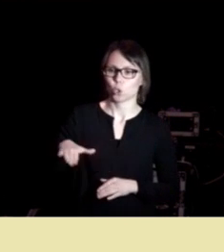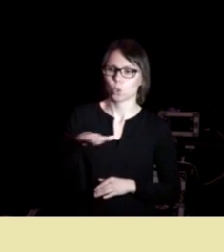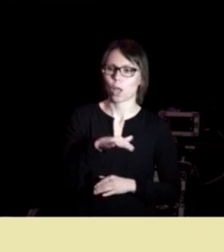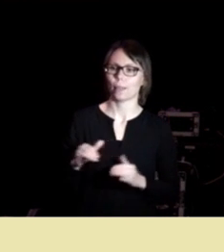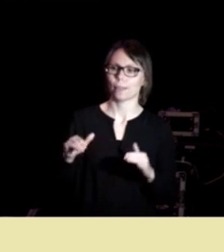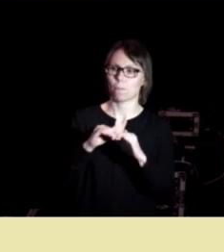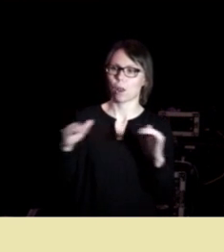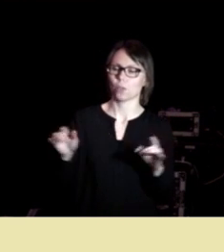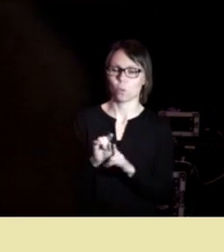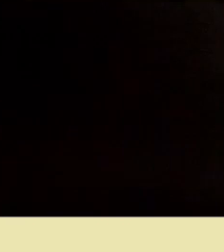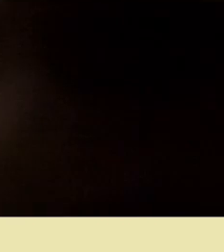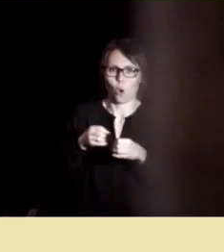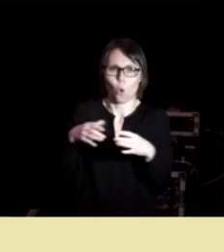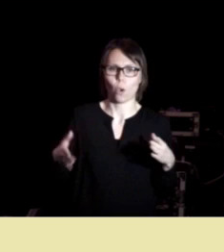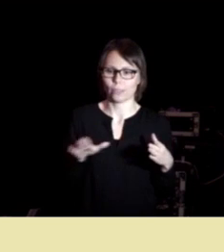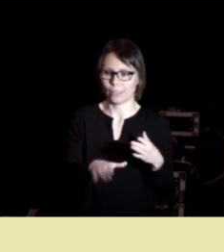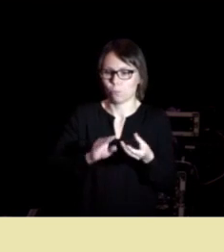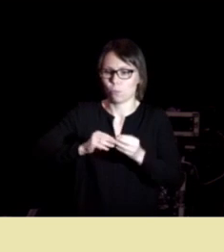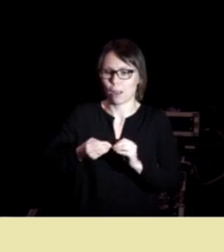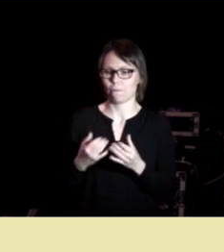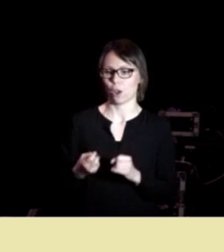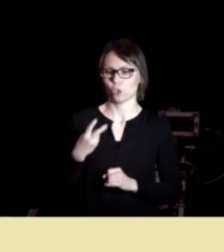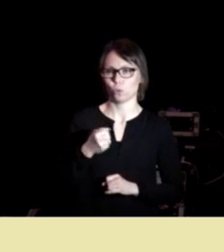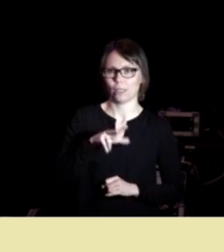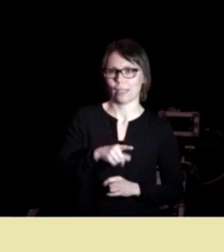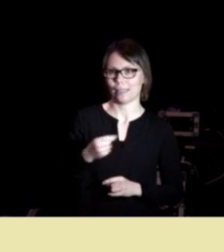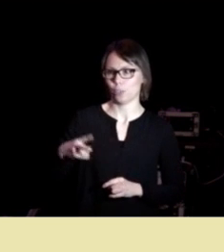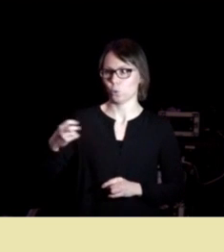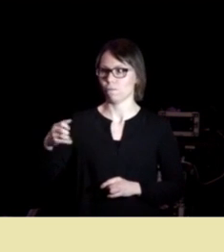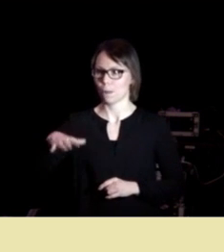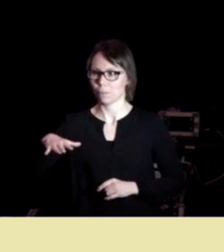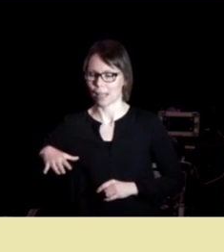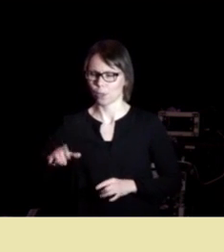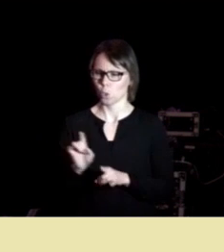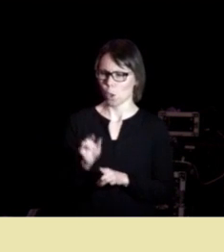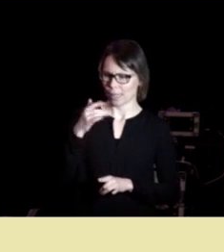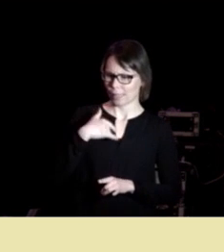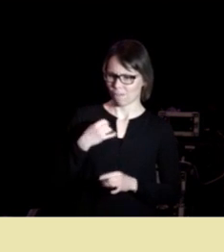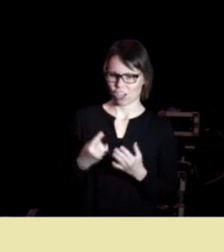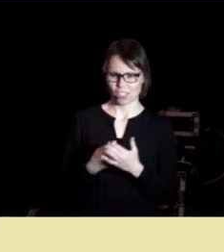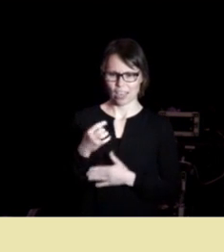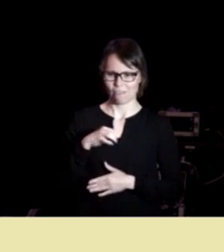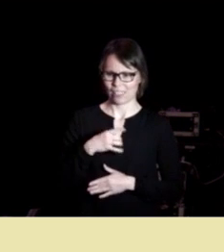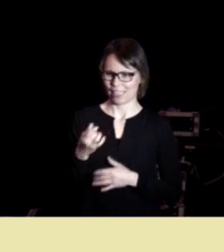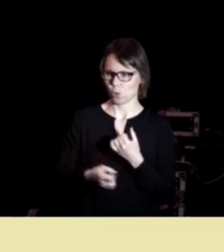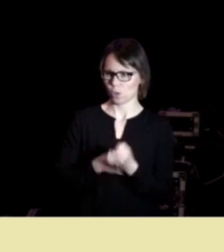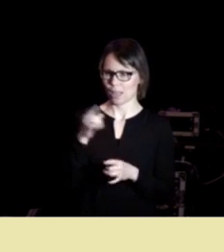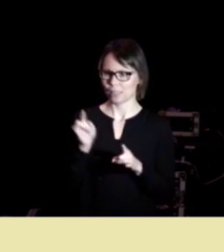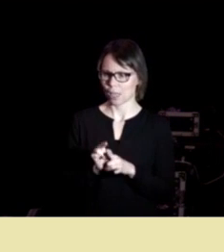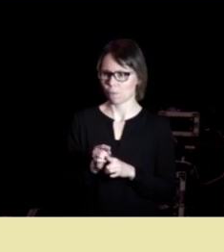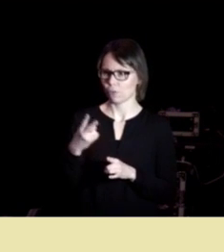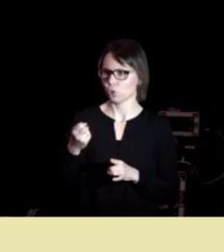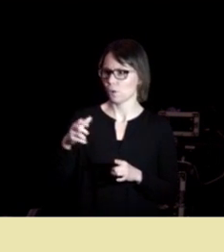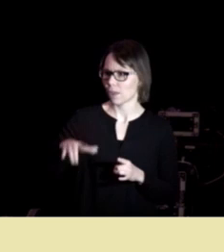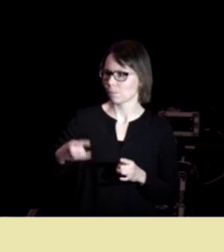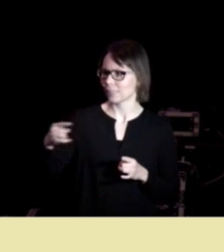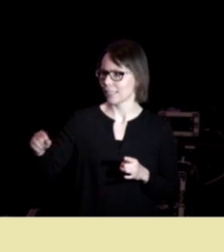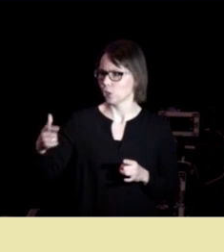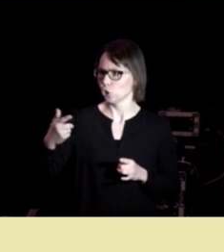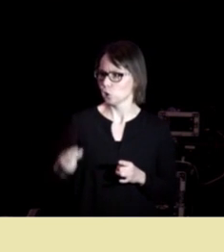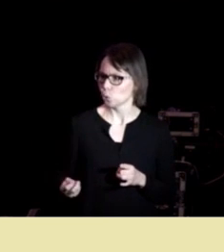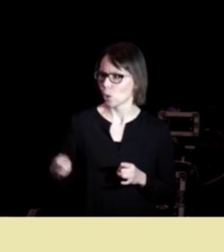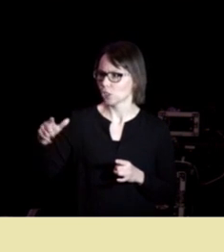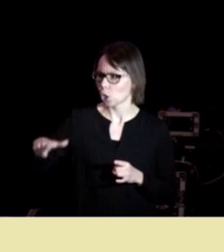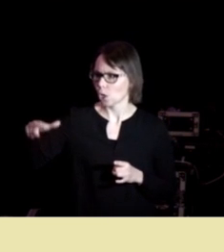nasjonalplan som har økt sitt problem fra 2013 til 2015. Og så har jeg tenkt, hva skjer hvis de gjør akkurat det samme fra 2015 til